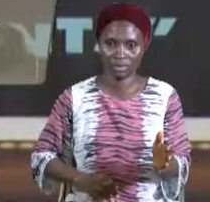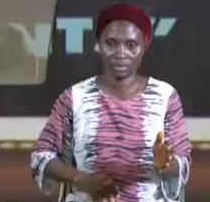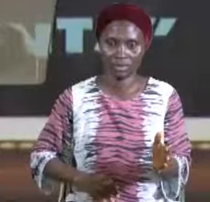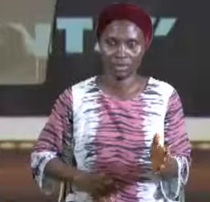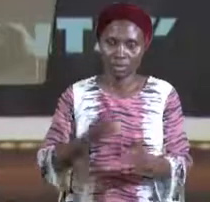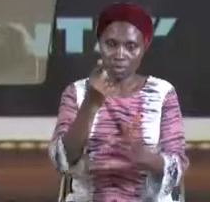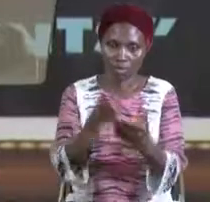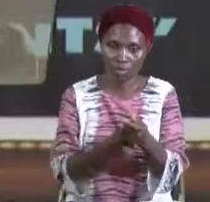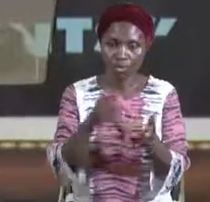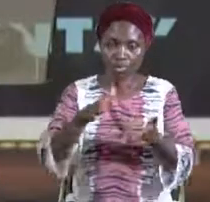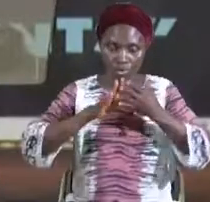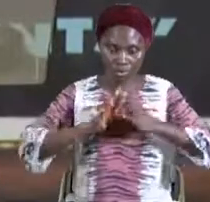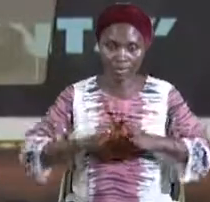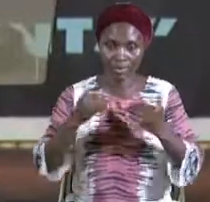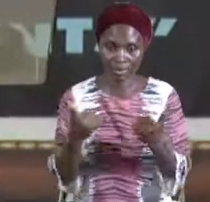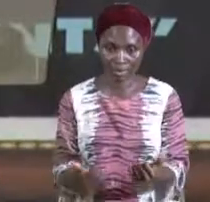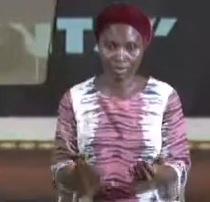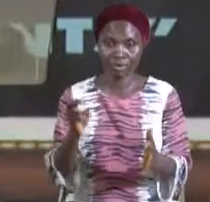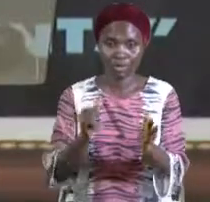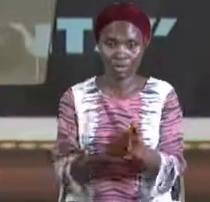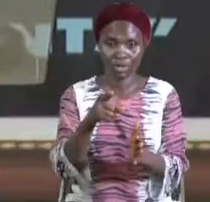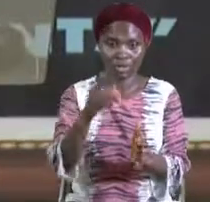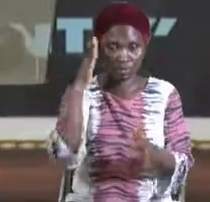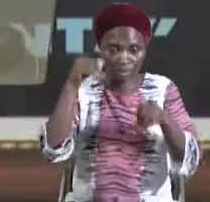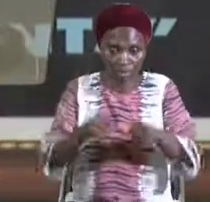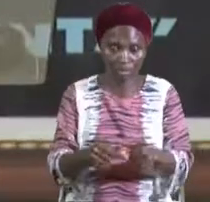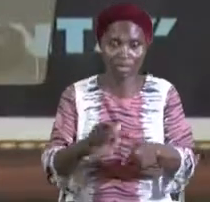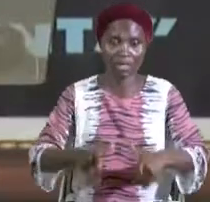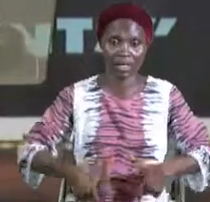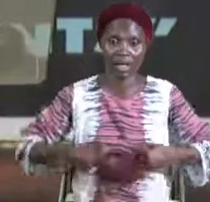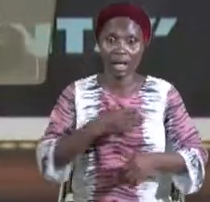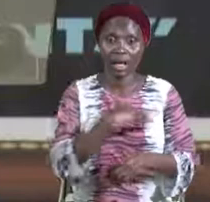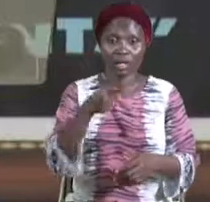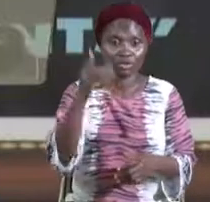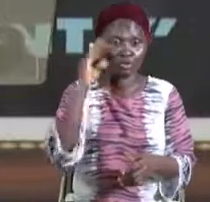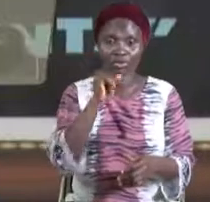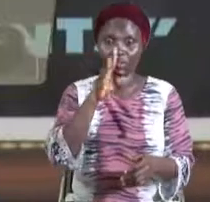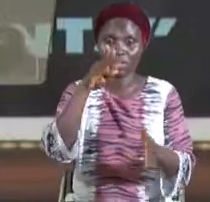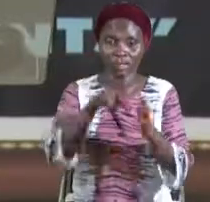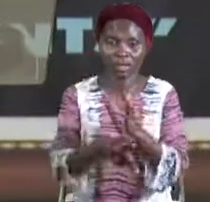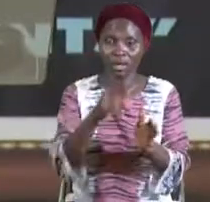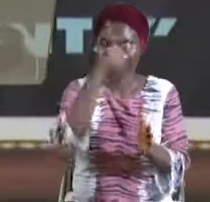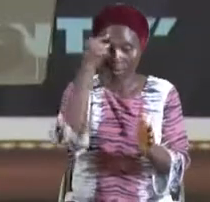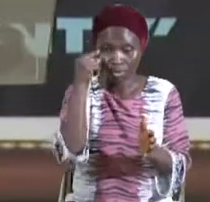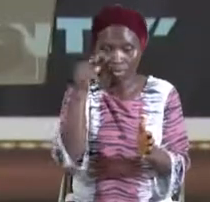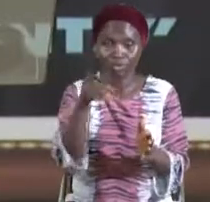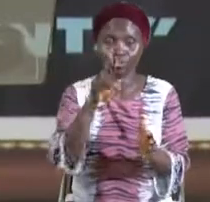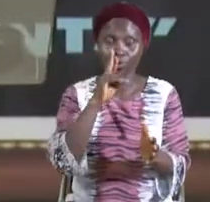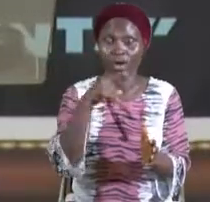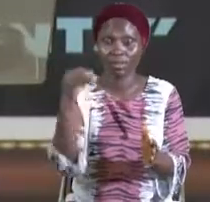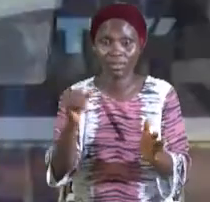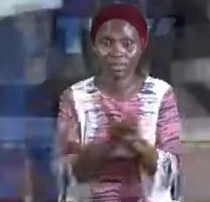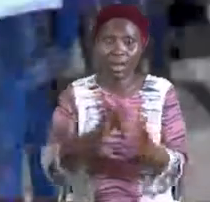d'abord. Pour que vous soyez vivant et que vous ne soyez pas tués parce que vous dites que je suis le